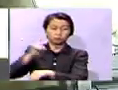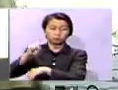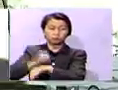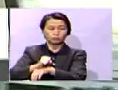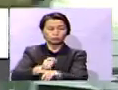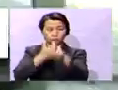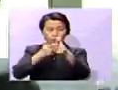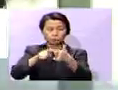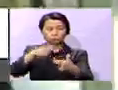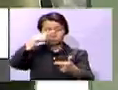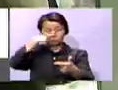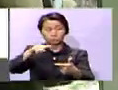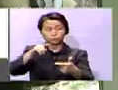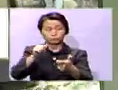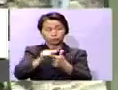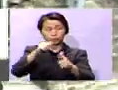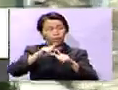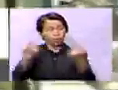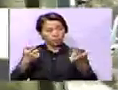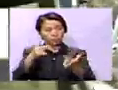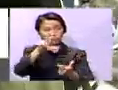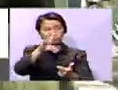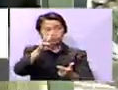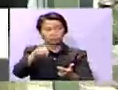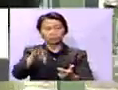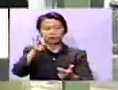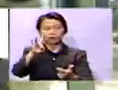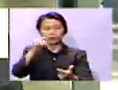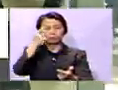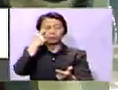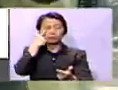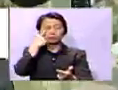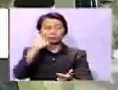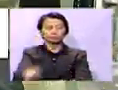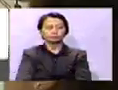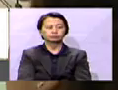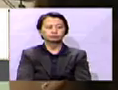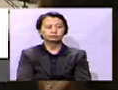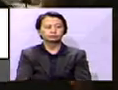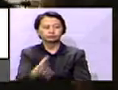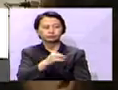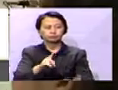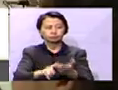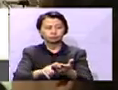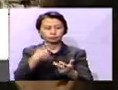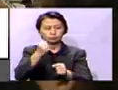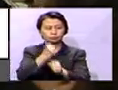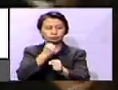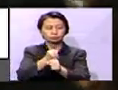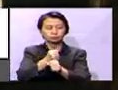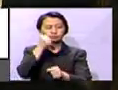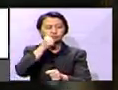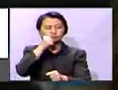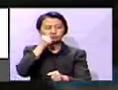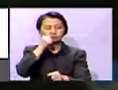penembak Thailand Wajisuk Supalek dengan perbezaan 36.8 mata. Sementara itu, dalam kategori wanita, Nur